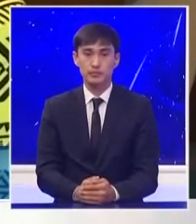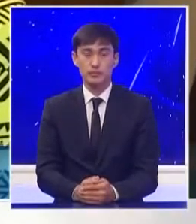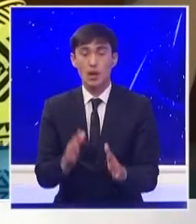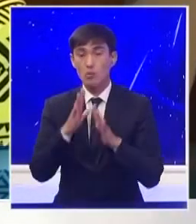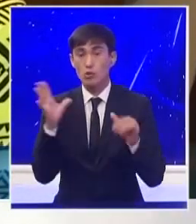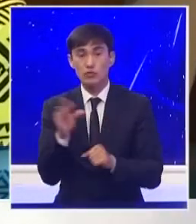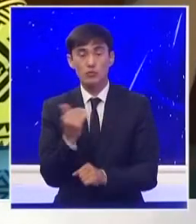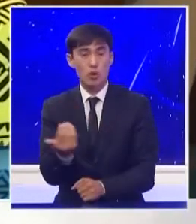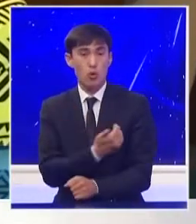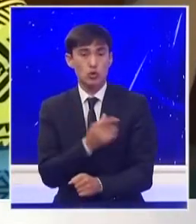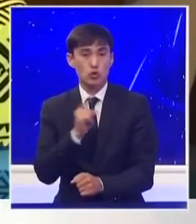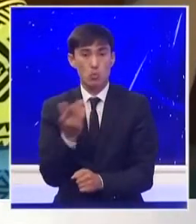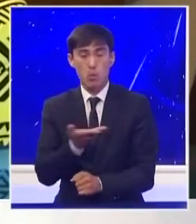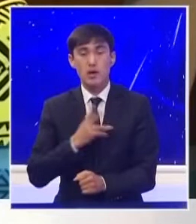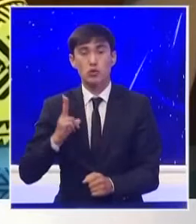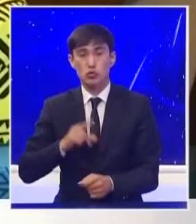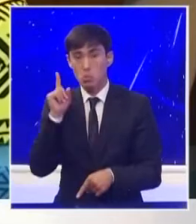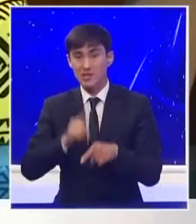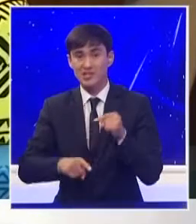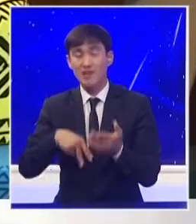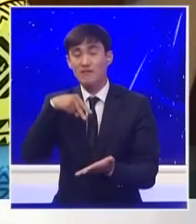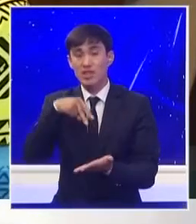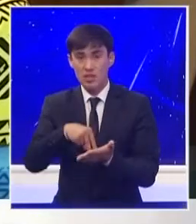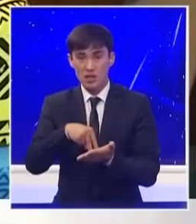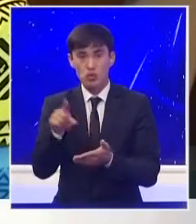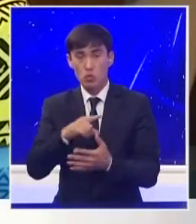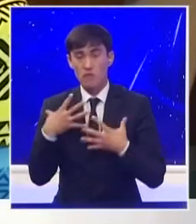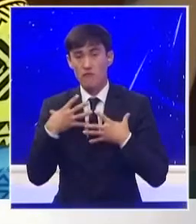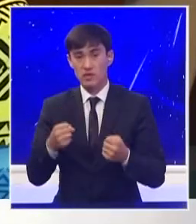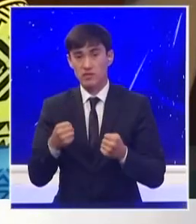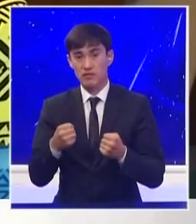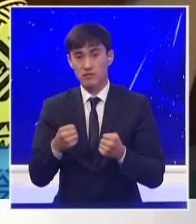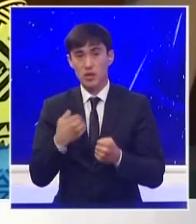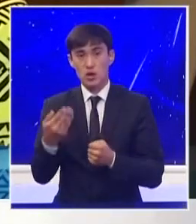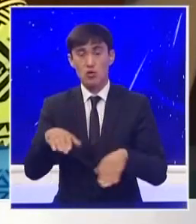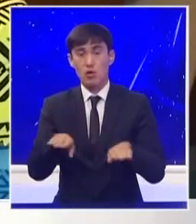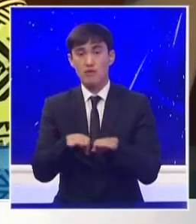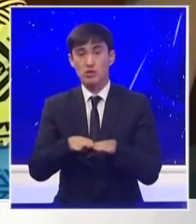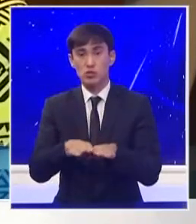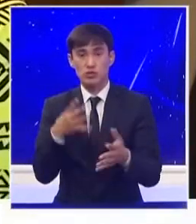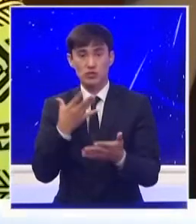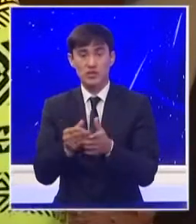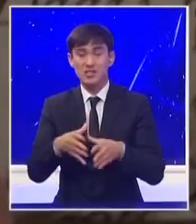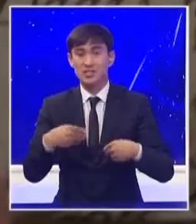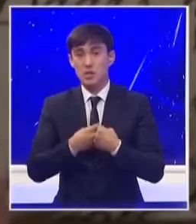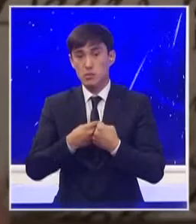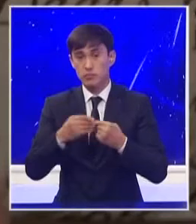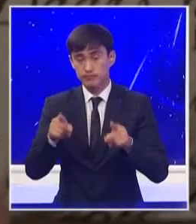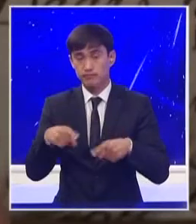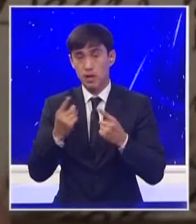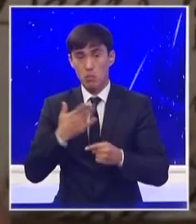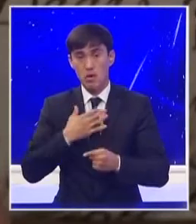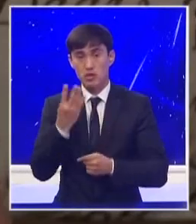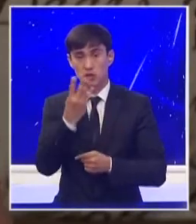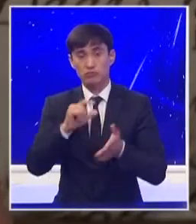Больше всего мне хочется, чтобы моя дочь поскорее встала на ноги, чтобы выздоровела. Ее ровесники уже свои семьи создали, а моя в